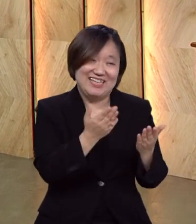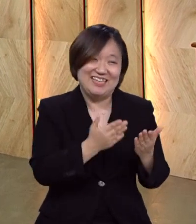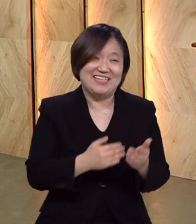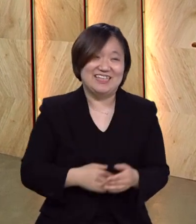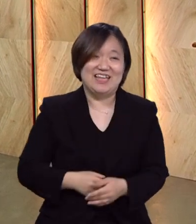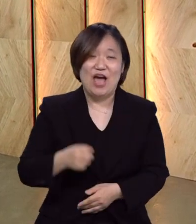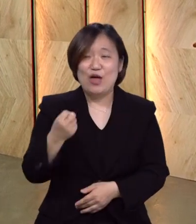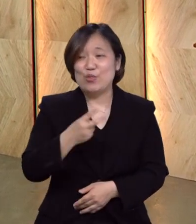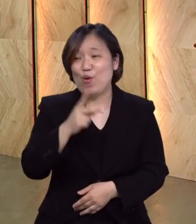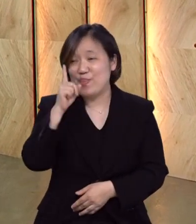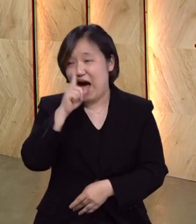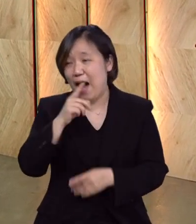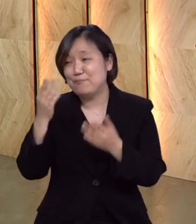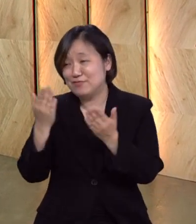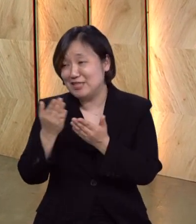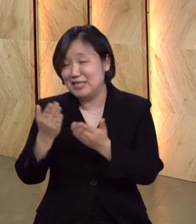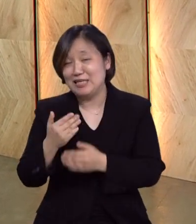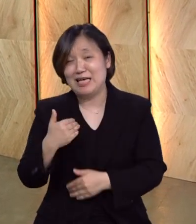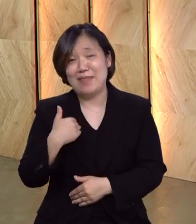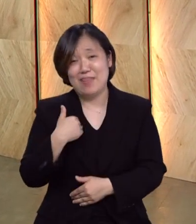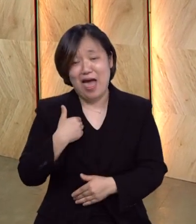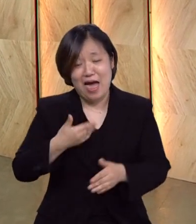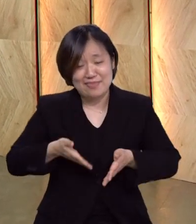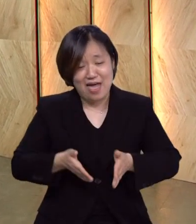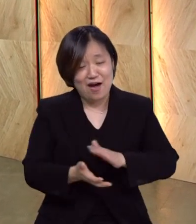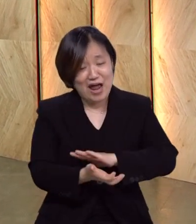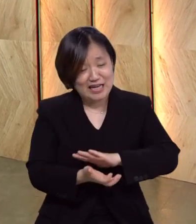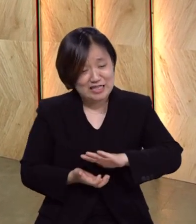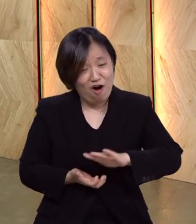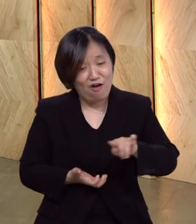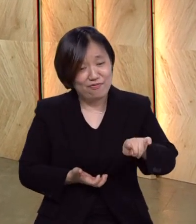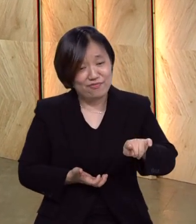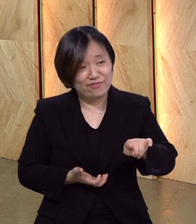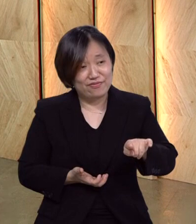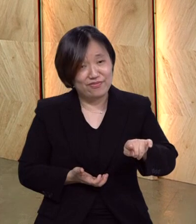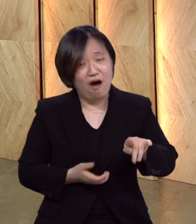다 내가 지은 업의 인연법이다